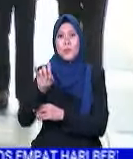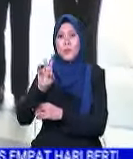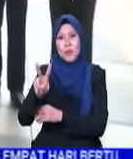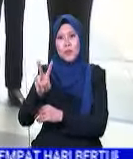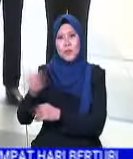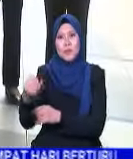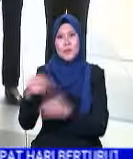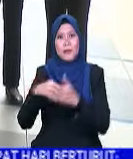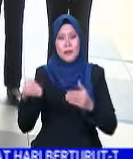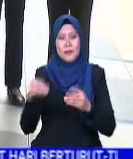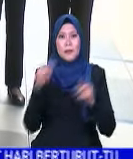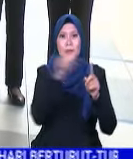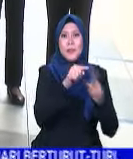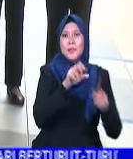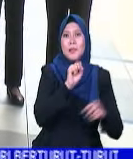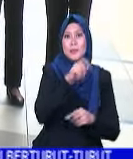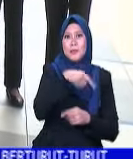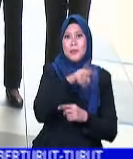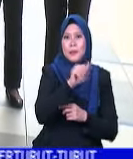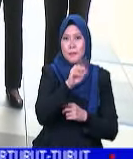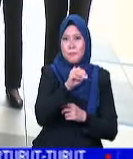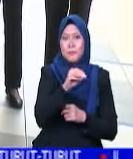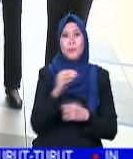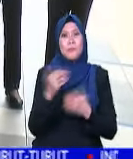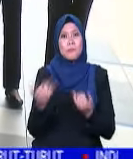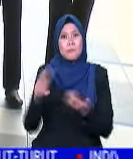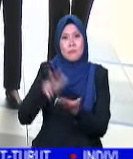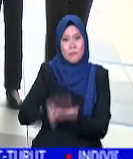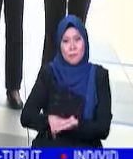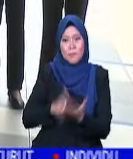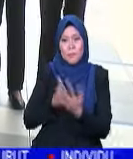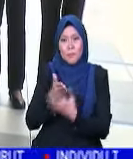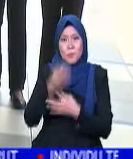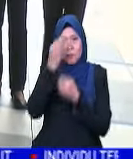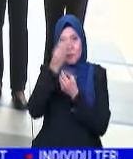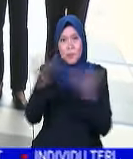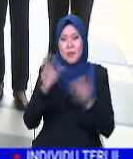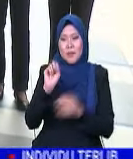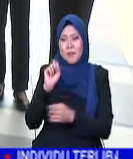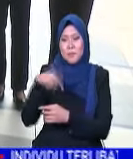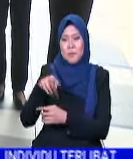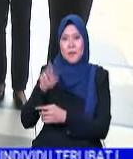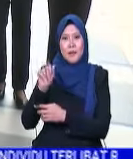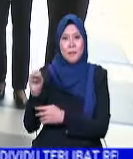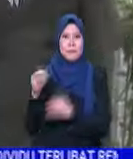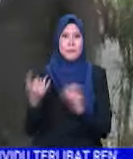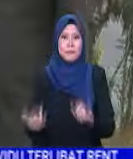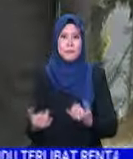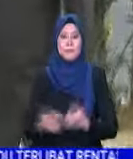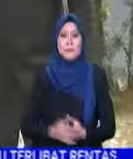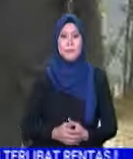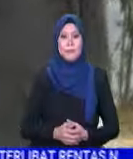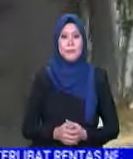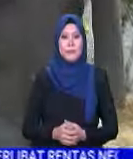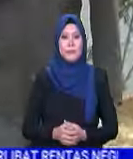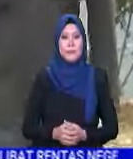RM7.192 juta kepada SPRM. Perkara itu turut disahkan melalui satu kenyataan SPRM hari ini.